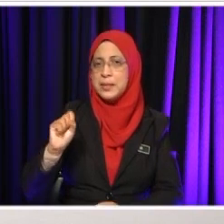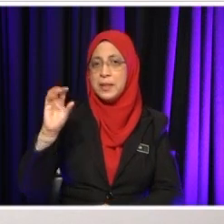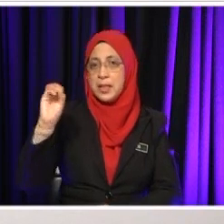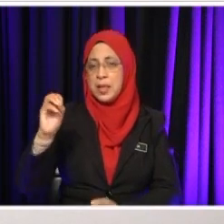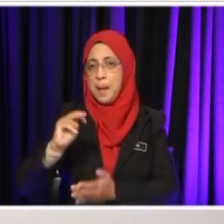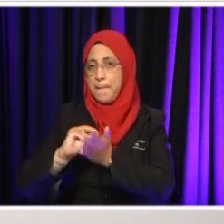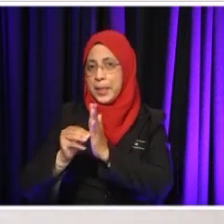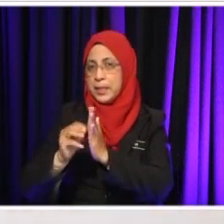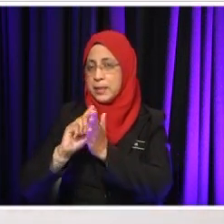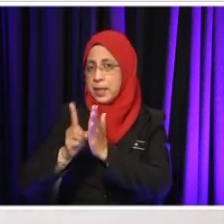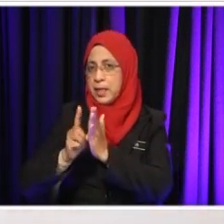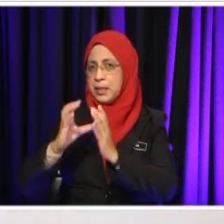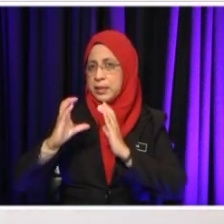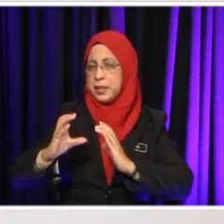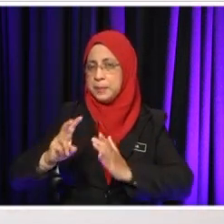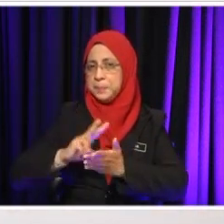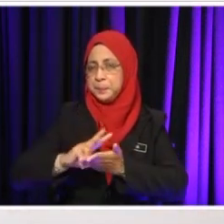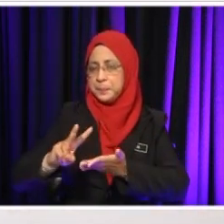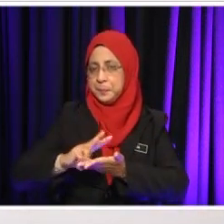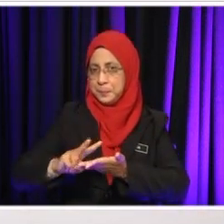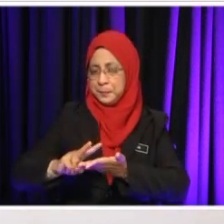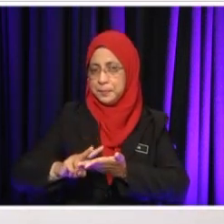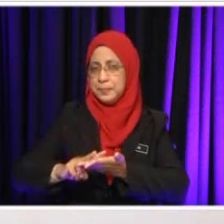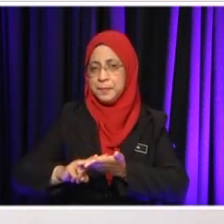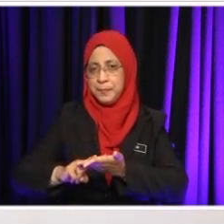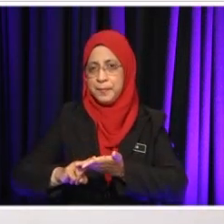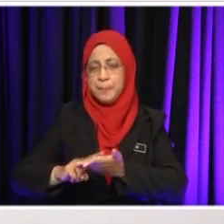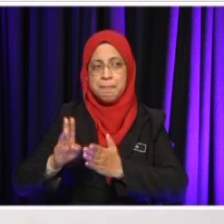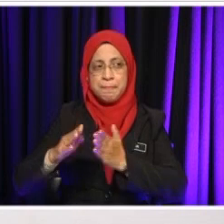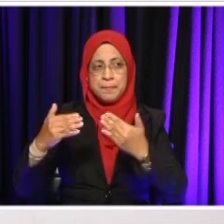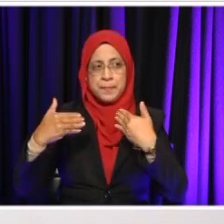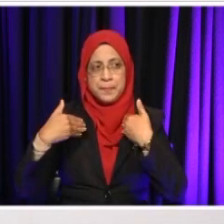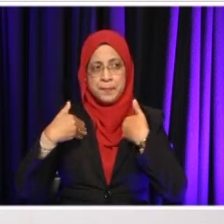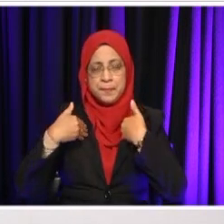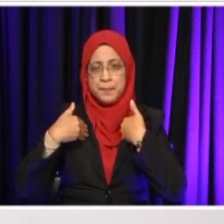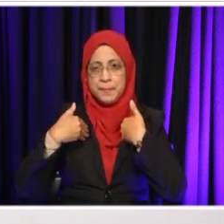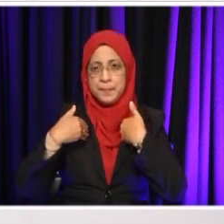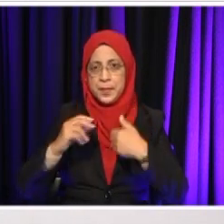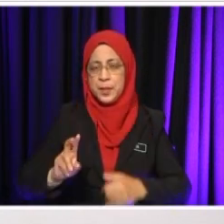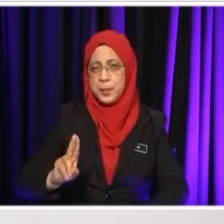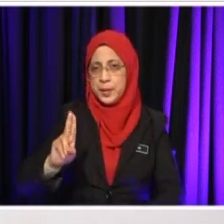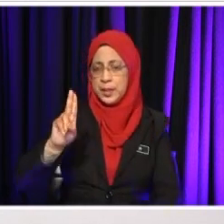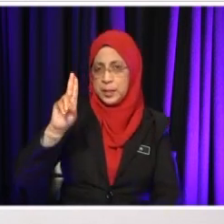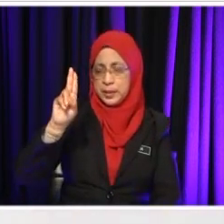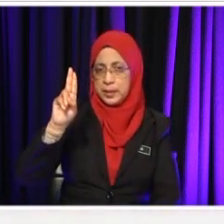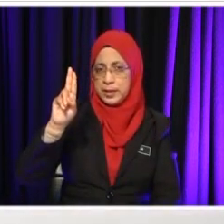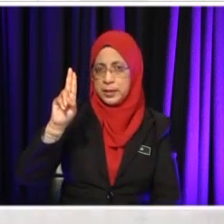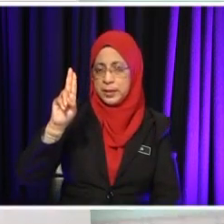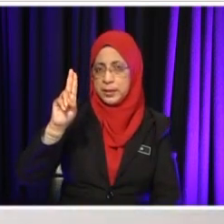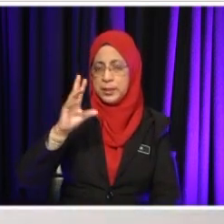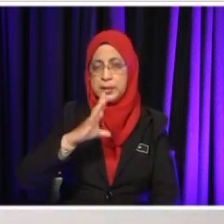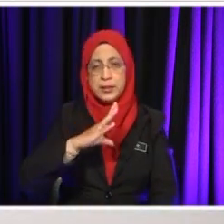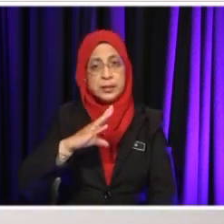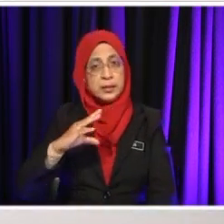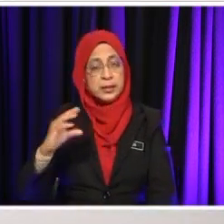dan cara membacanya dia berada di hemispera utara dan